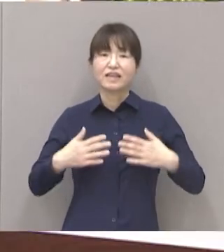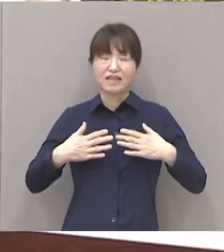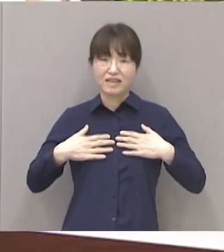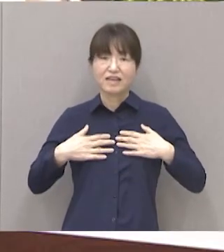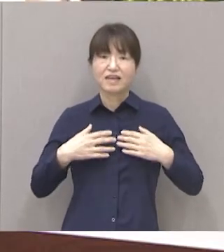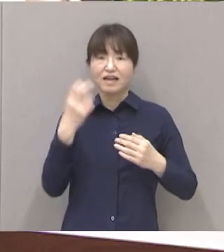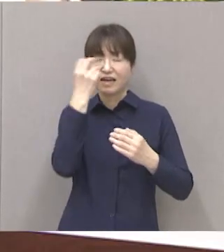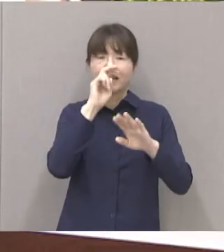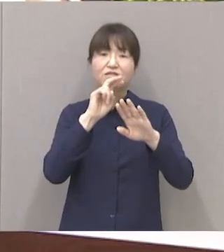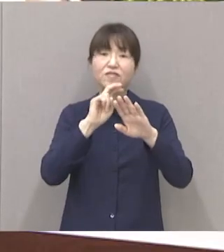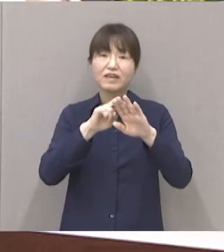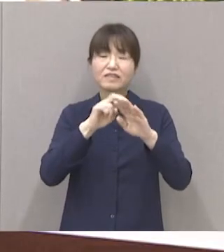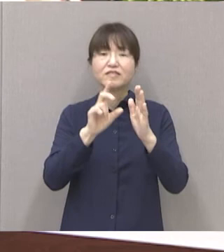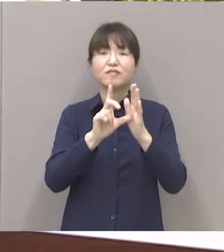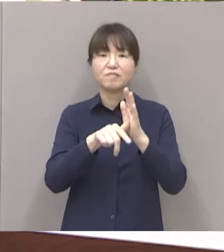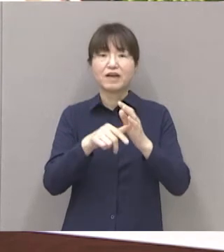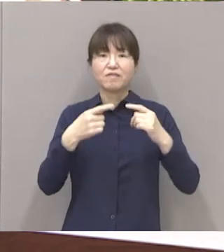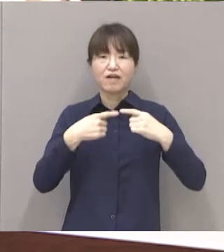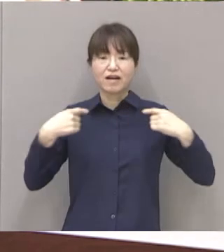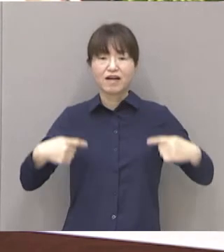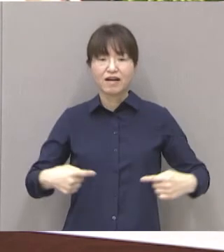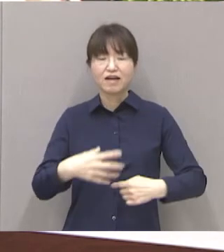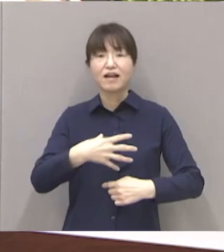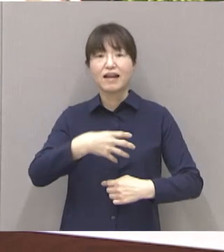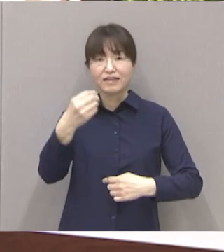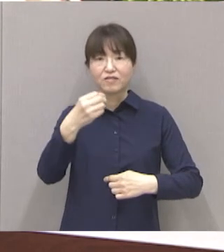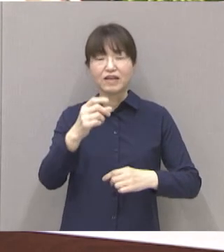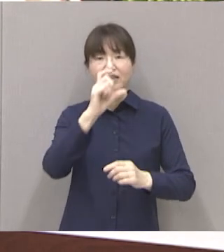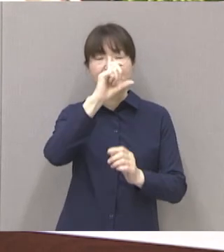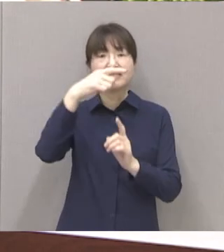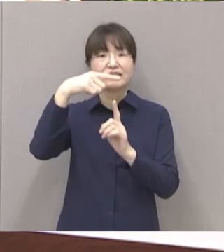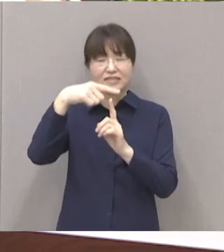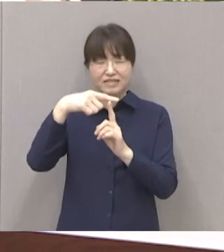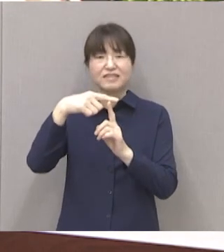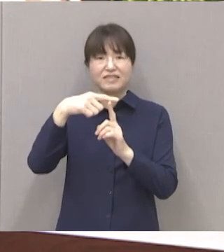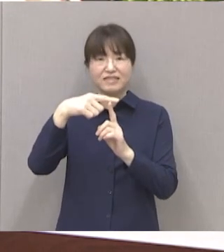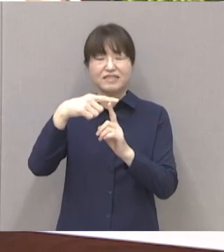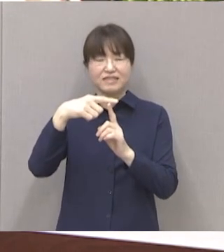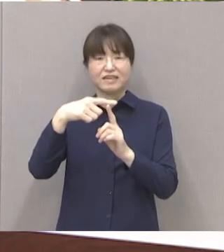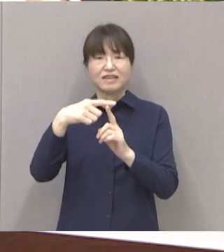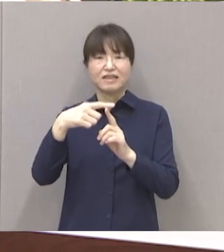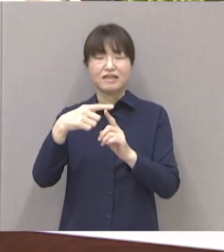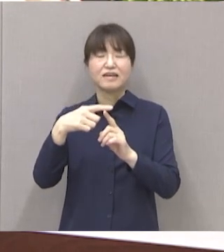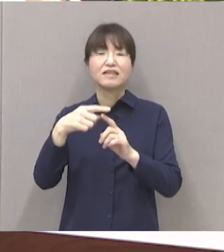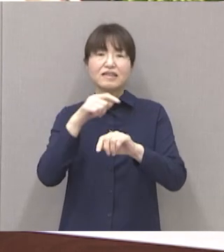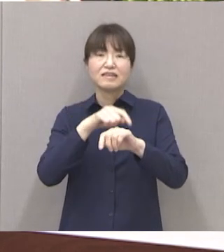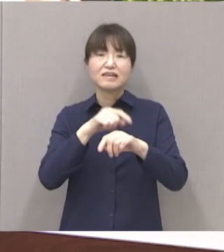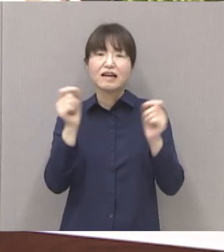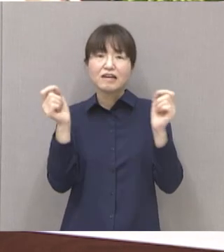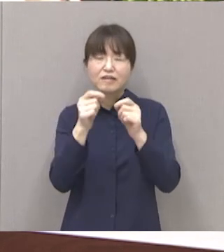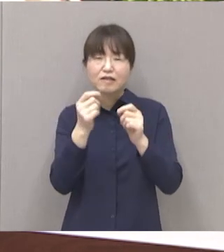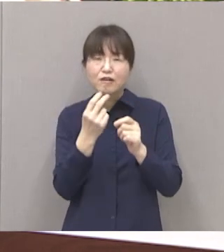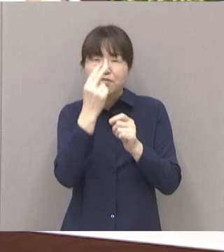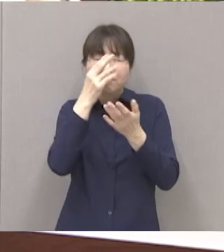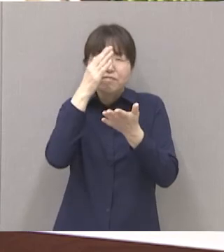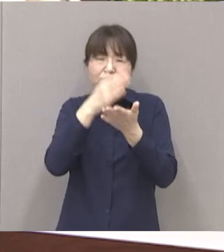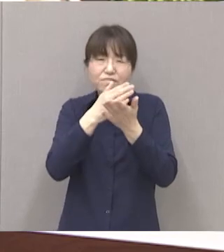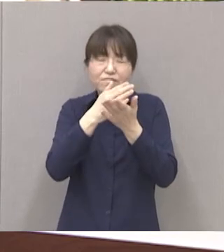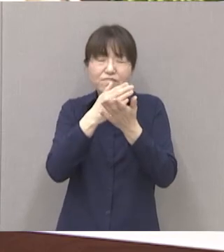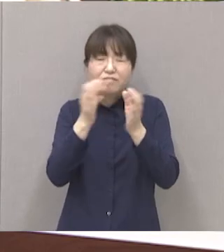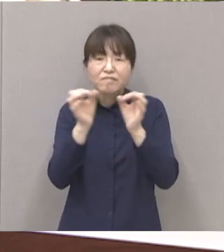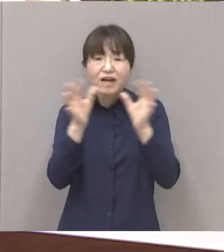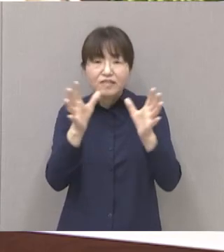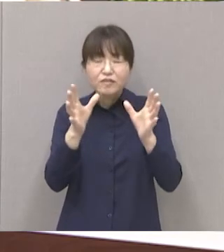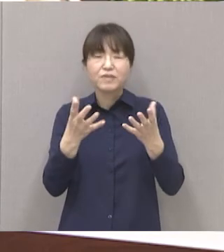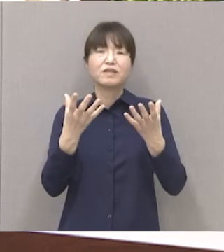まあ検診はあのハイの場合はですね伝統芸とか ct ですのであるホント数秒間息を止め